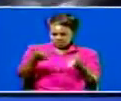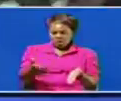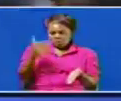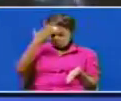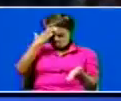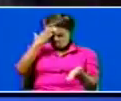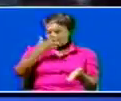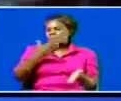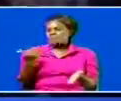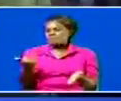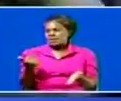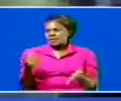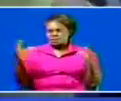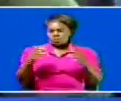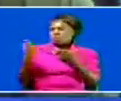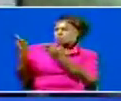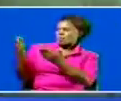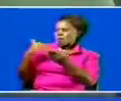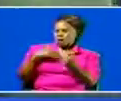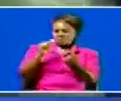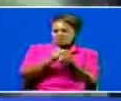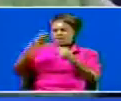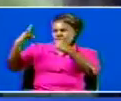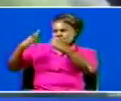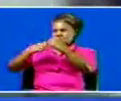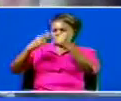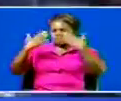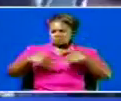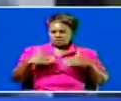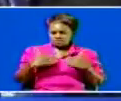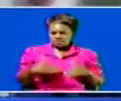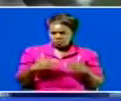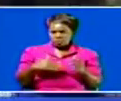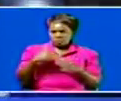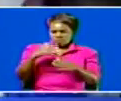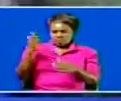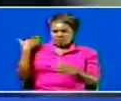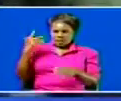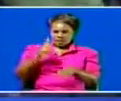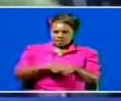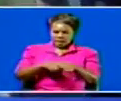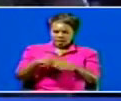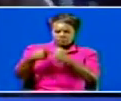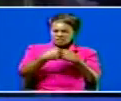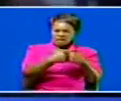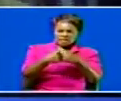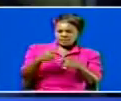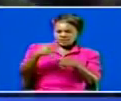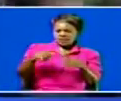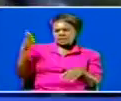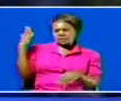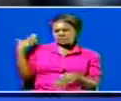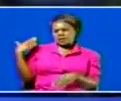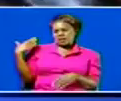vizuri. Klabu hii ina wachezaji 18 ambao baada ya kuwa na msimu uliokuwa na panda shuka si haba mwaka